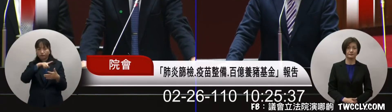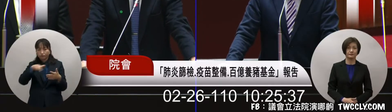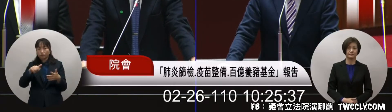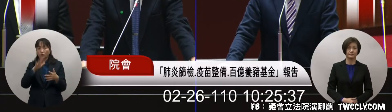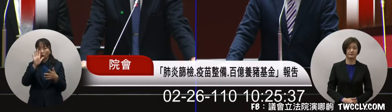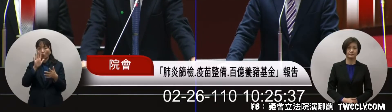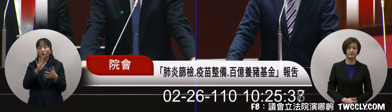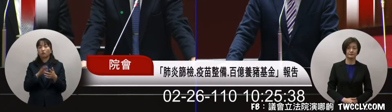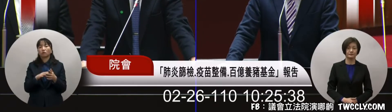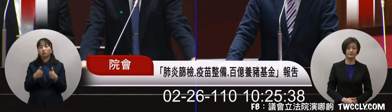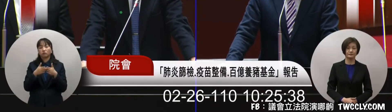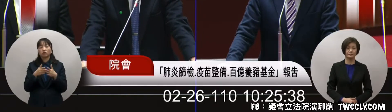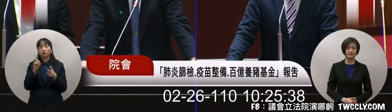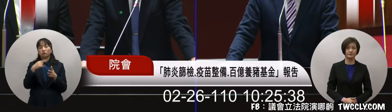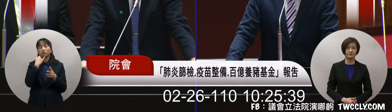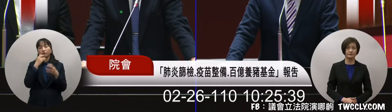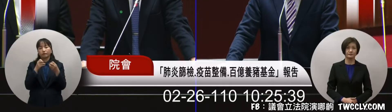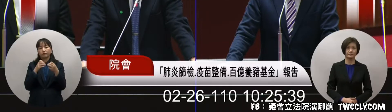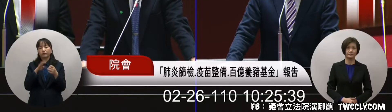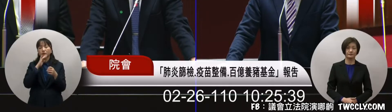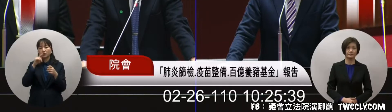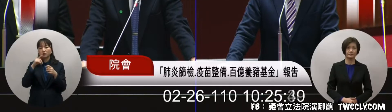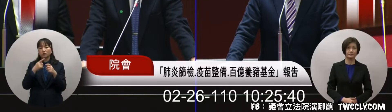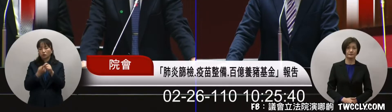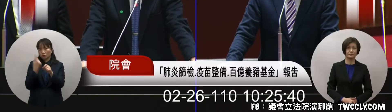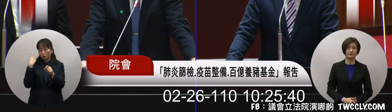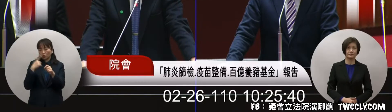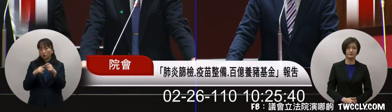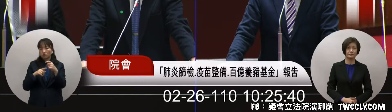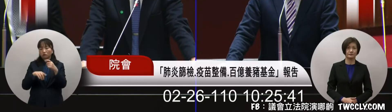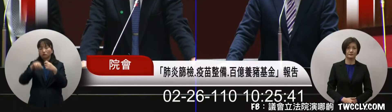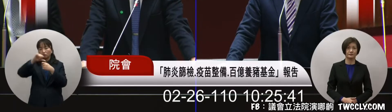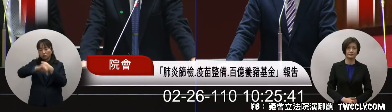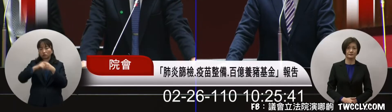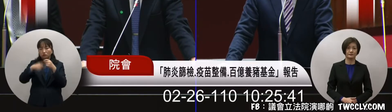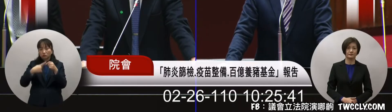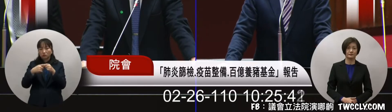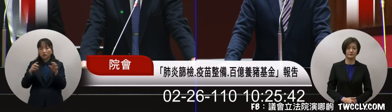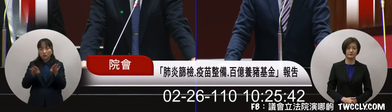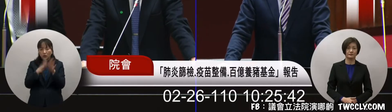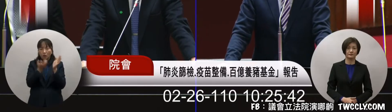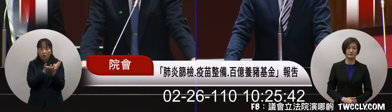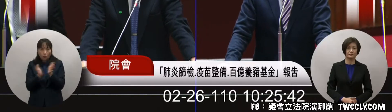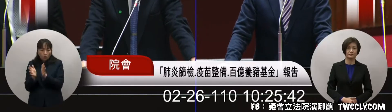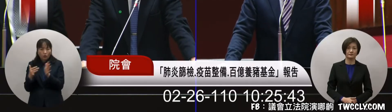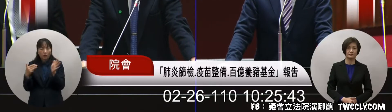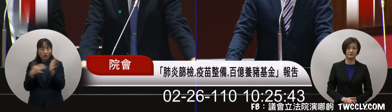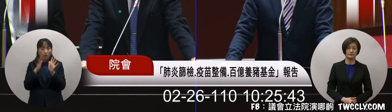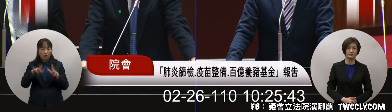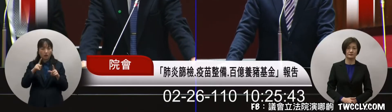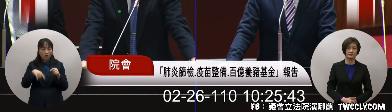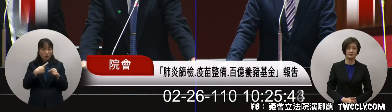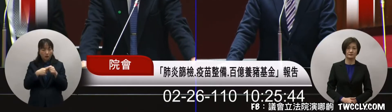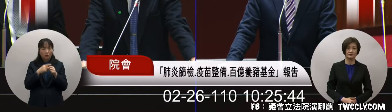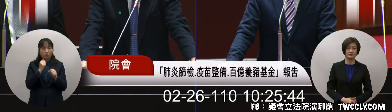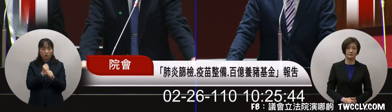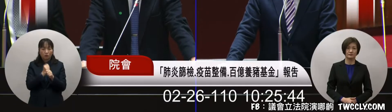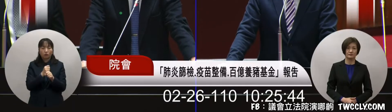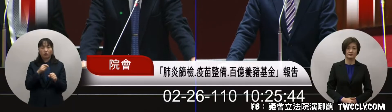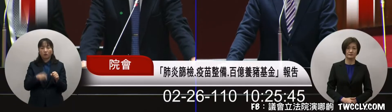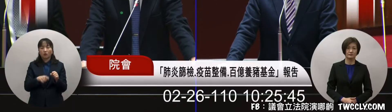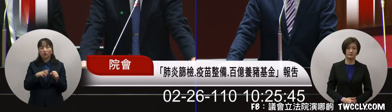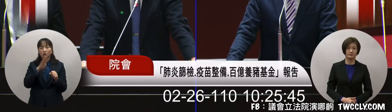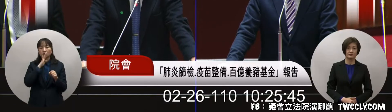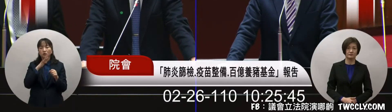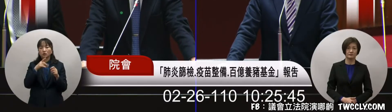那在去年的下半年开始我们就开始做这样的准备，那到今年，但是目前都是一个